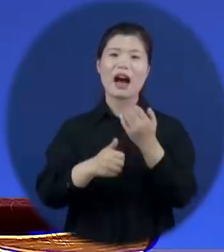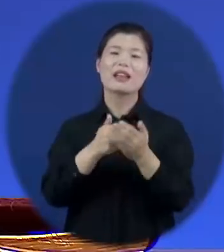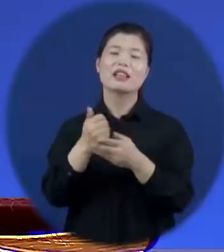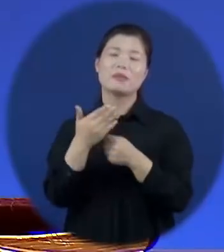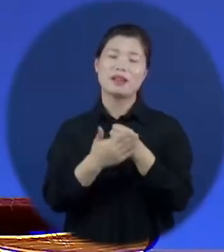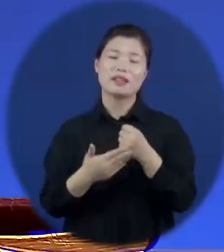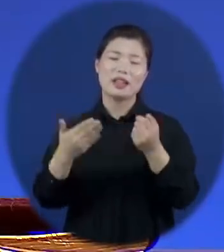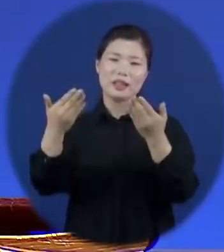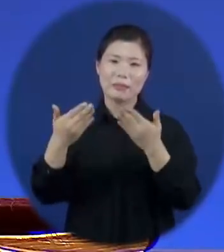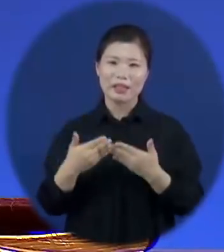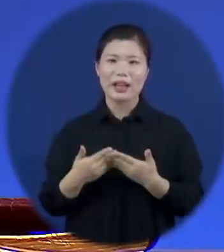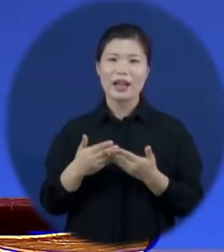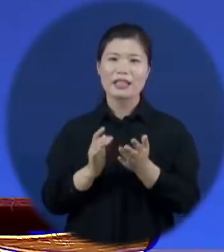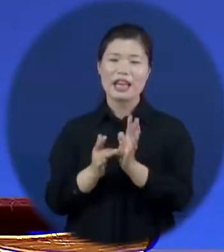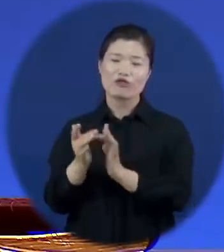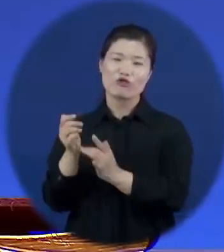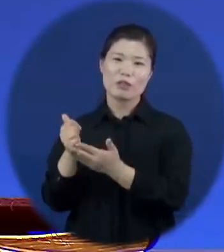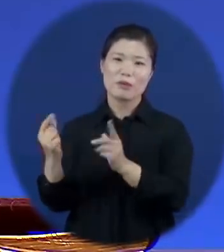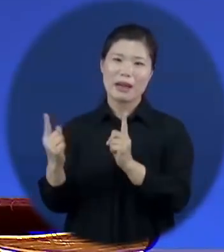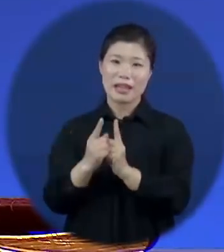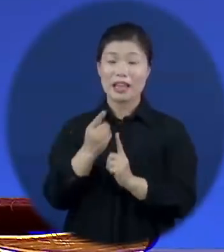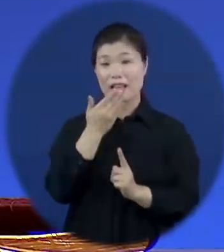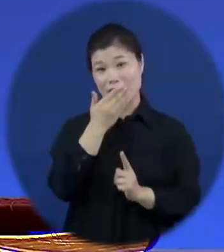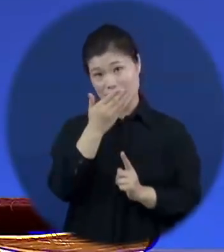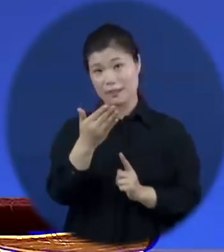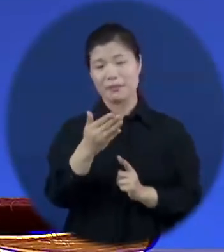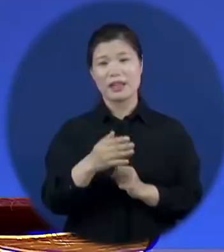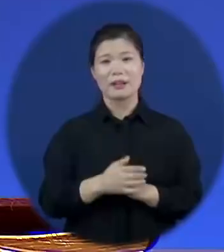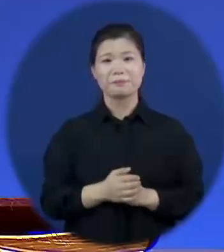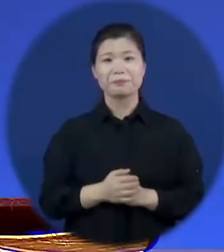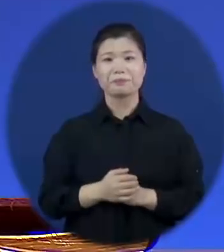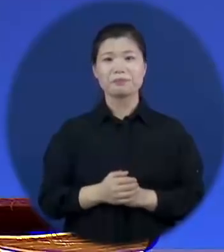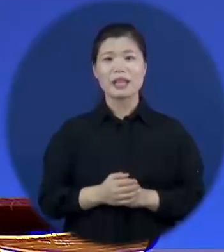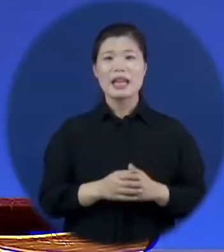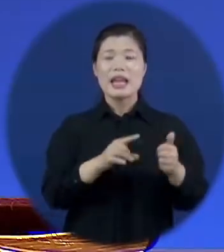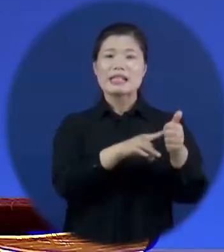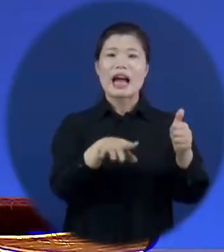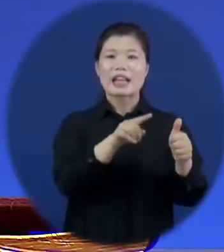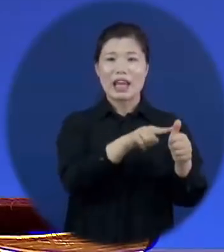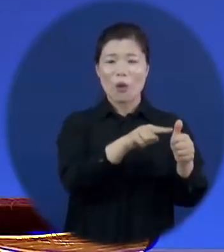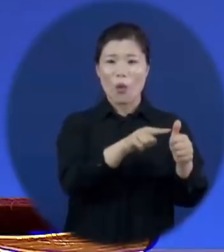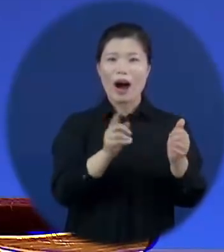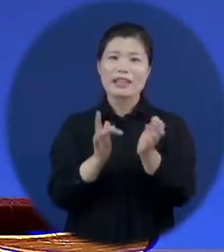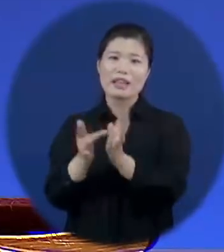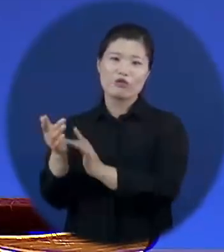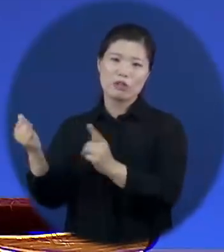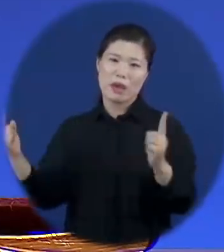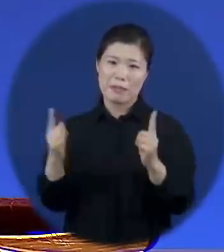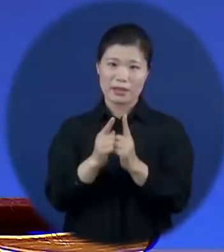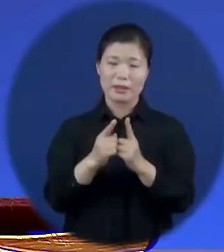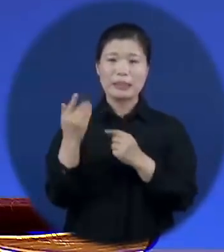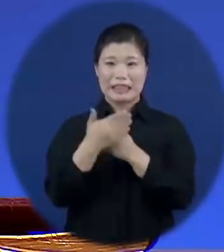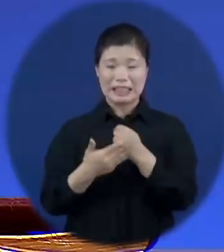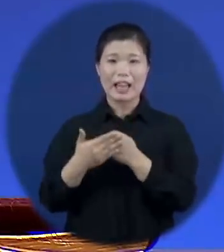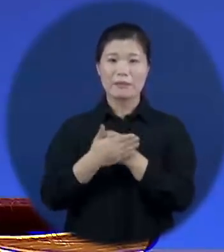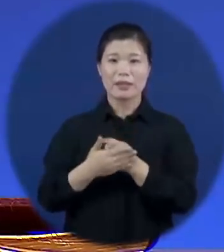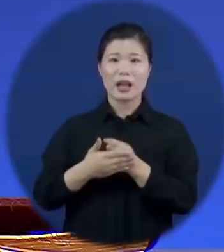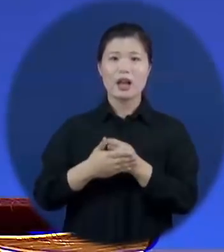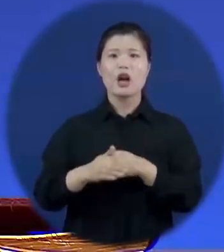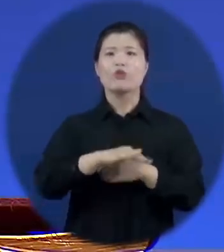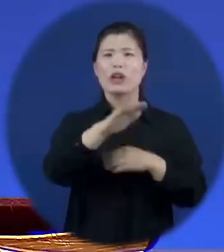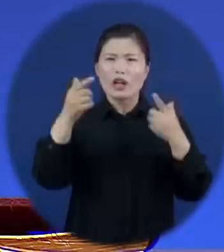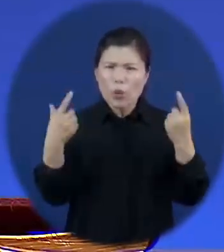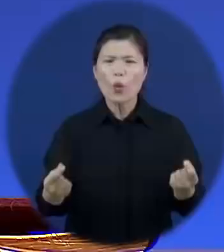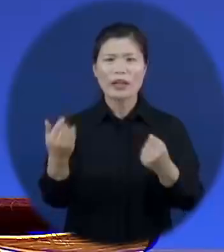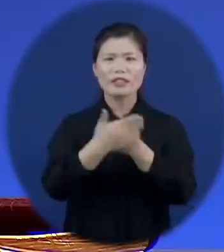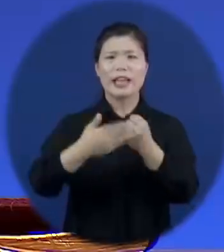하나님의 은혜를 받아 예수님을 만납니다. 삭개오와 예수님의 만남은 하나님의 은혜였습니다. 이 은혜가 오늘 우리에게